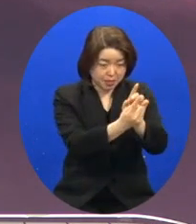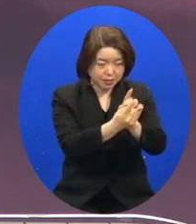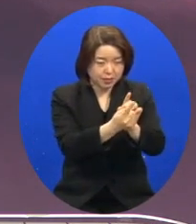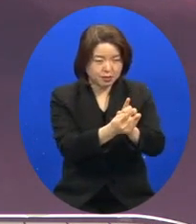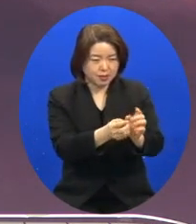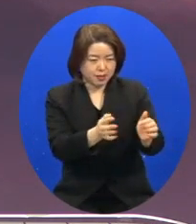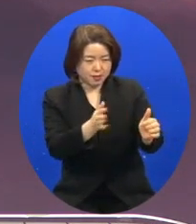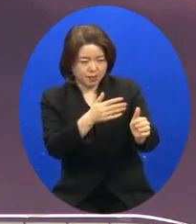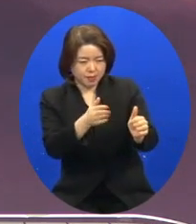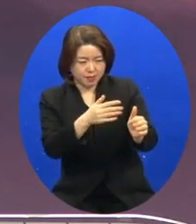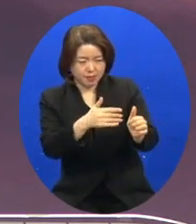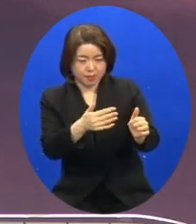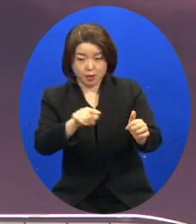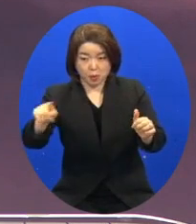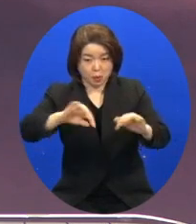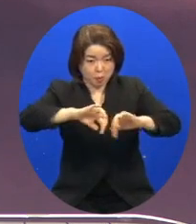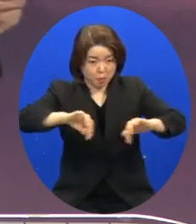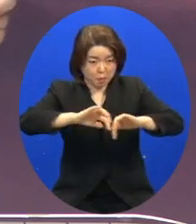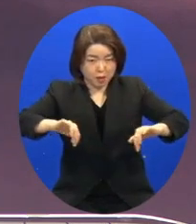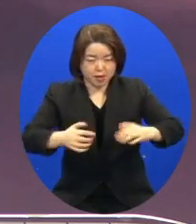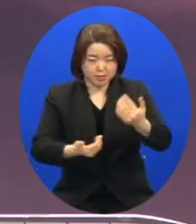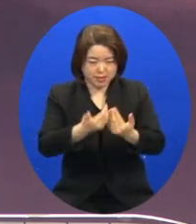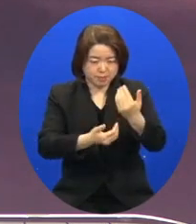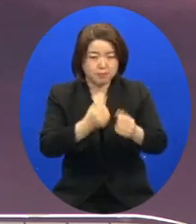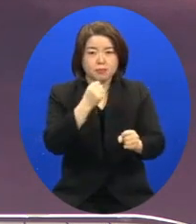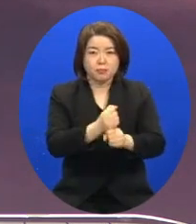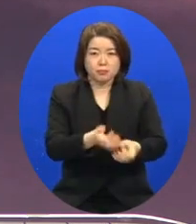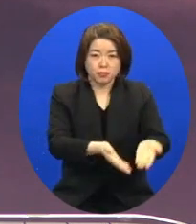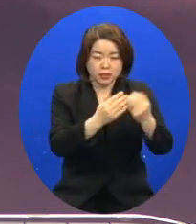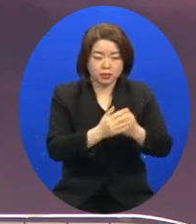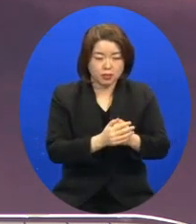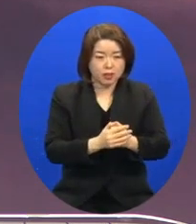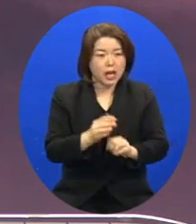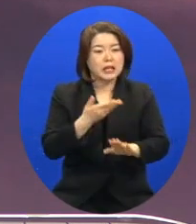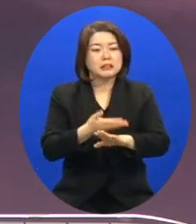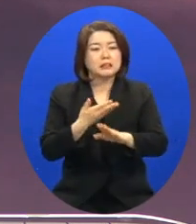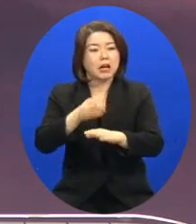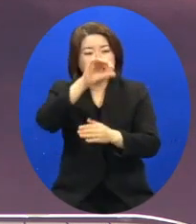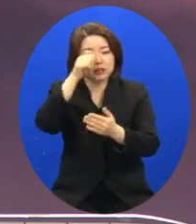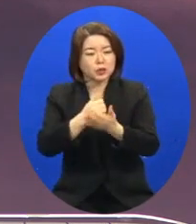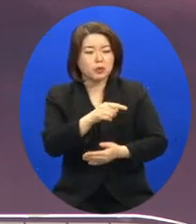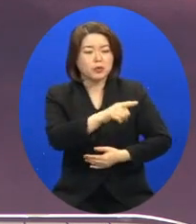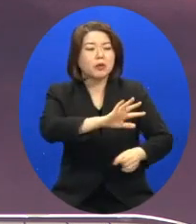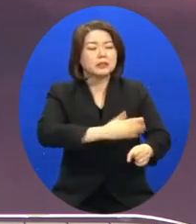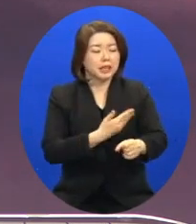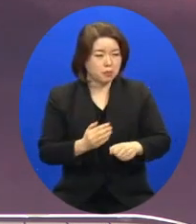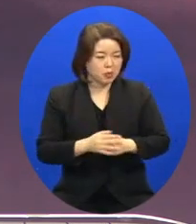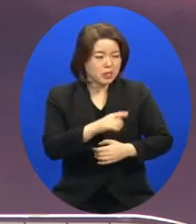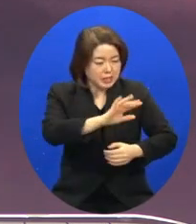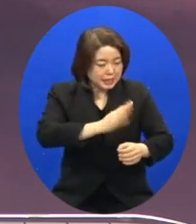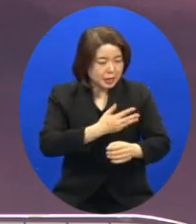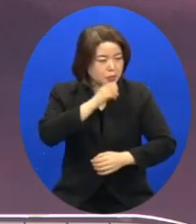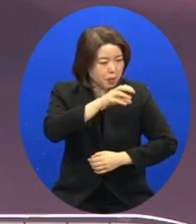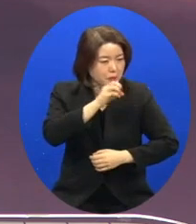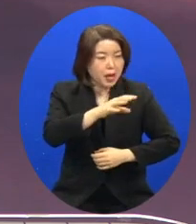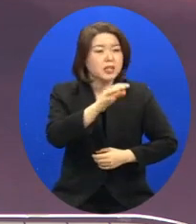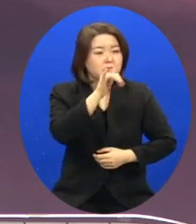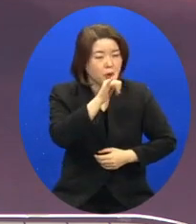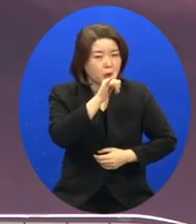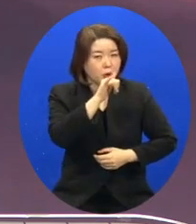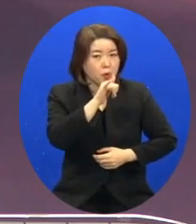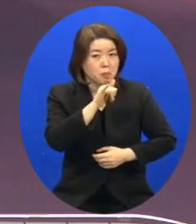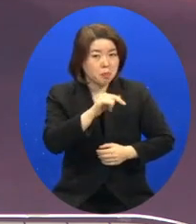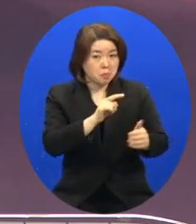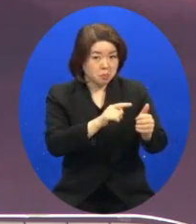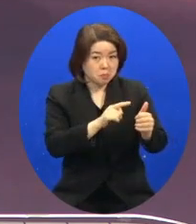회유하고 이간질을 했습니다. 다른 장로들이 다 너가 나쁘다 그러더라. 너 잘못을 이야기하더라.